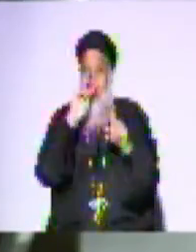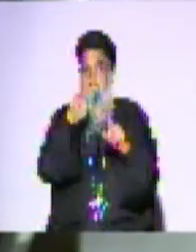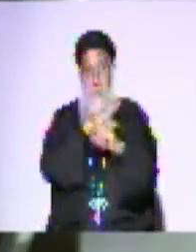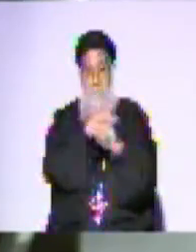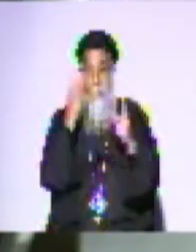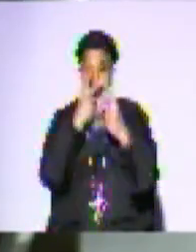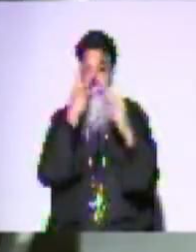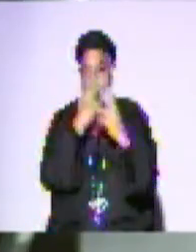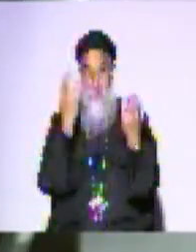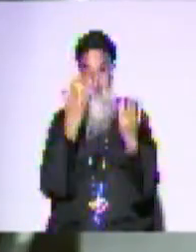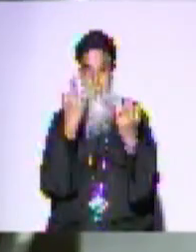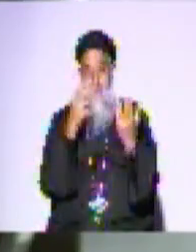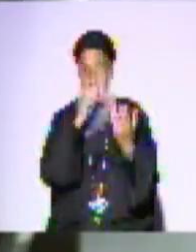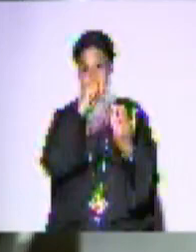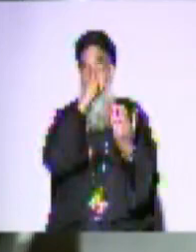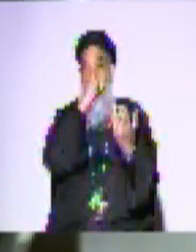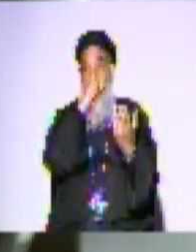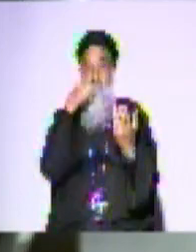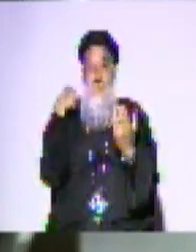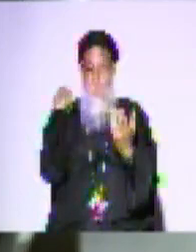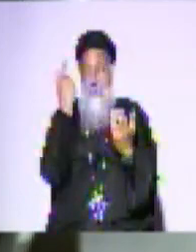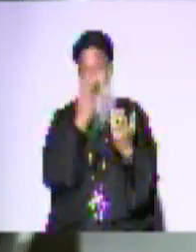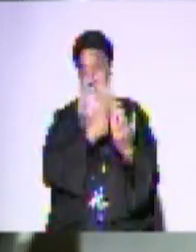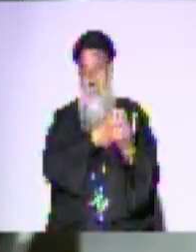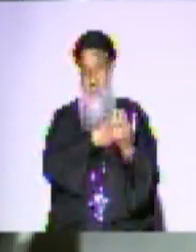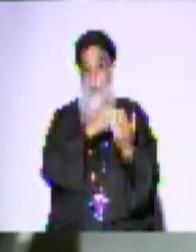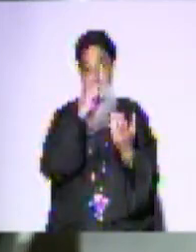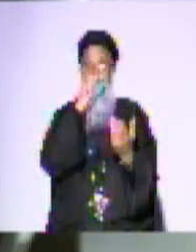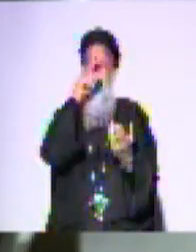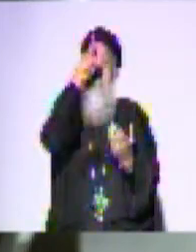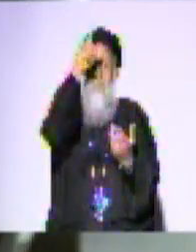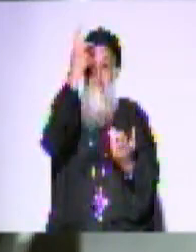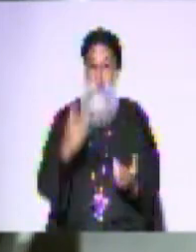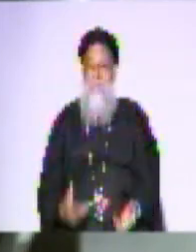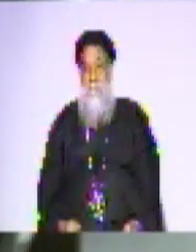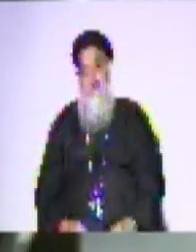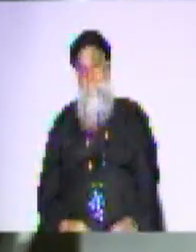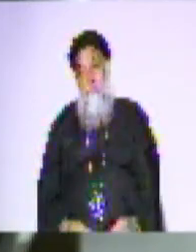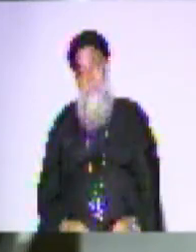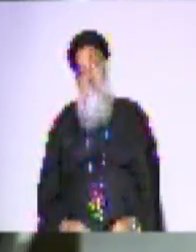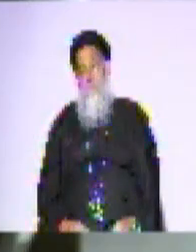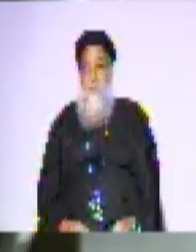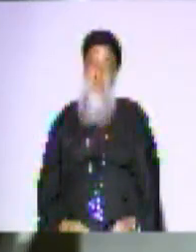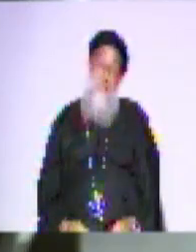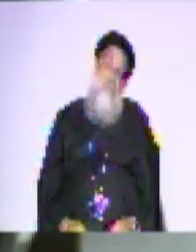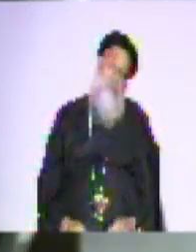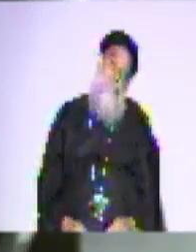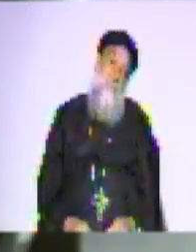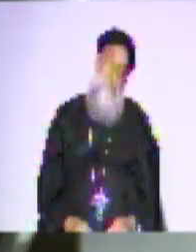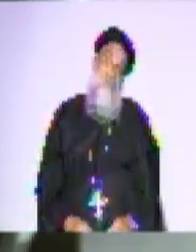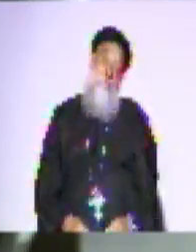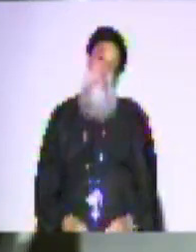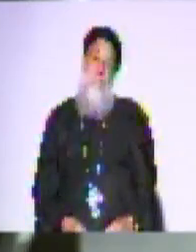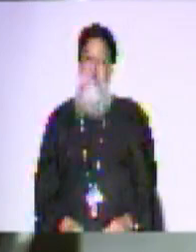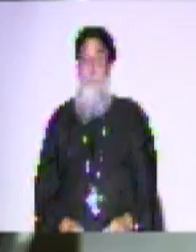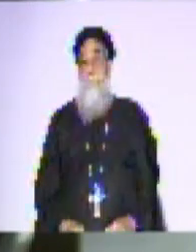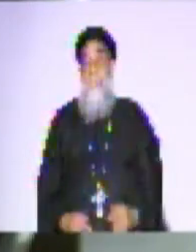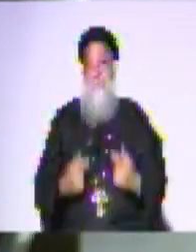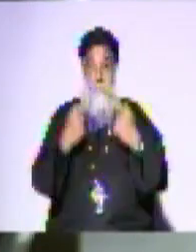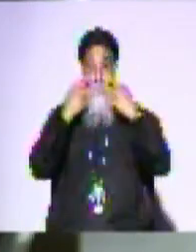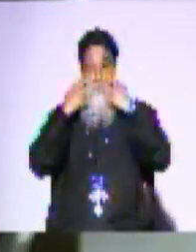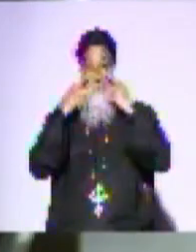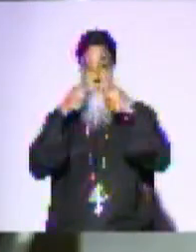فهو عمل سرائري يعني عمل سري، مش حاجة يعني